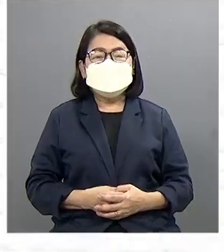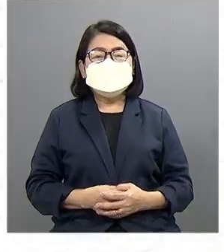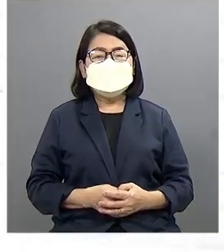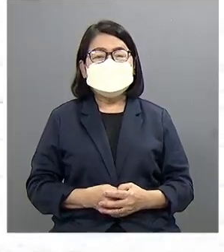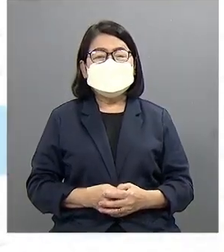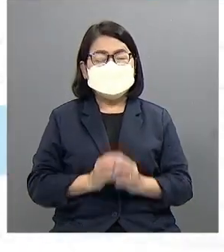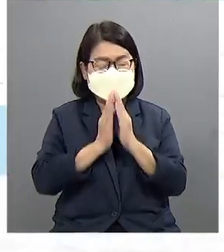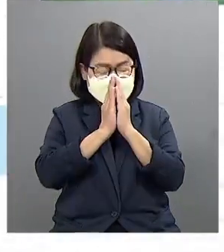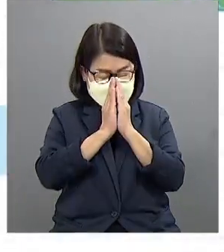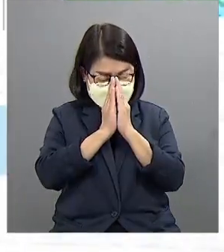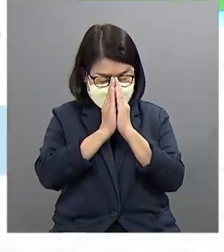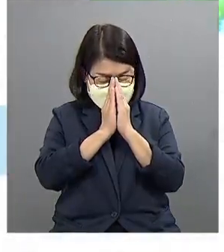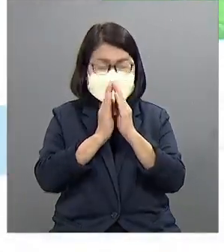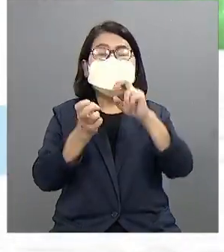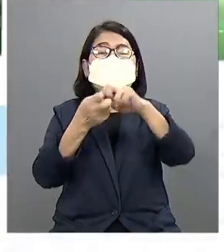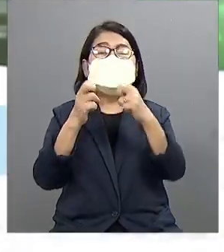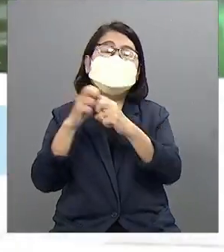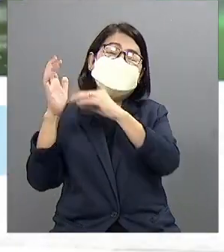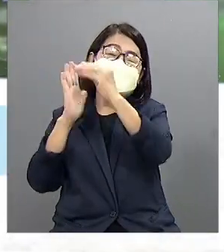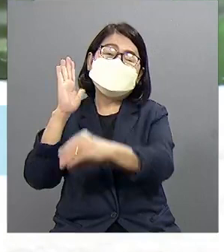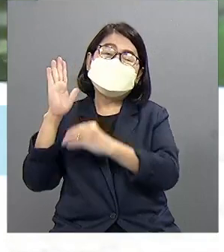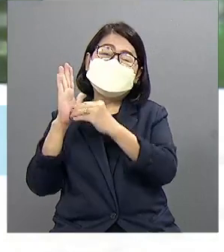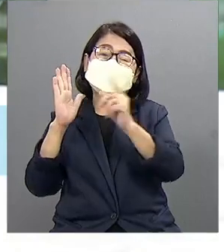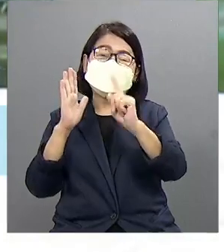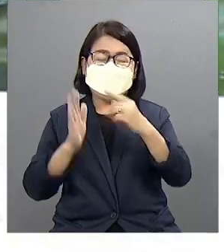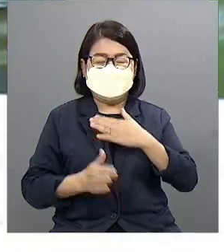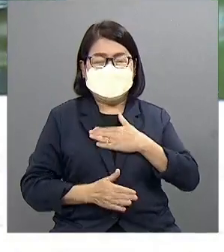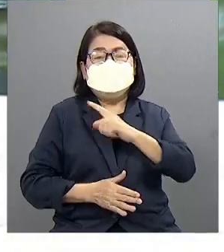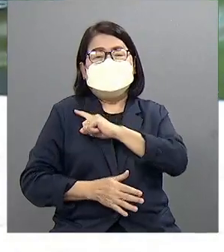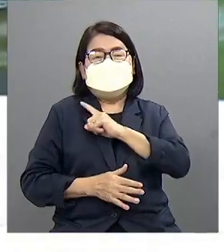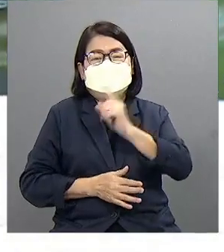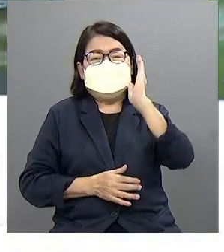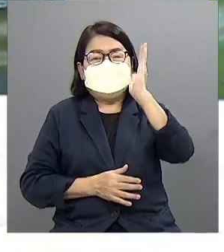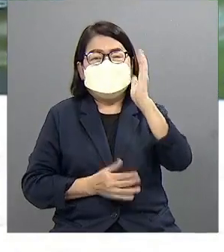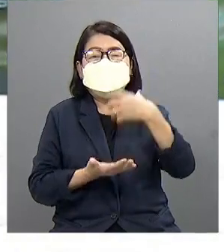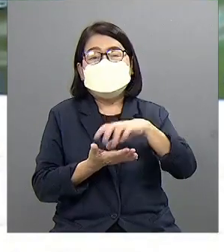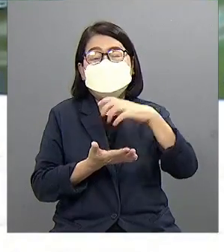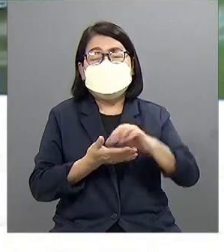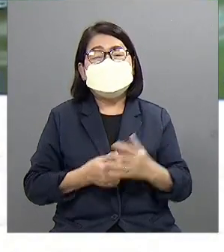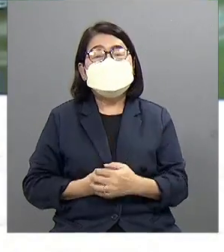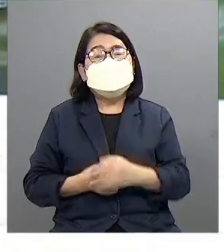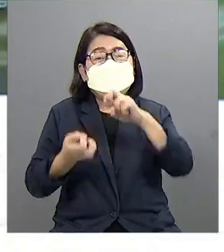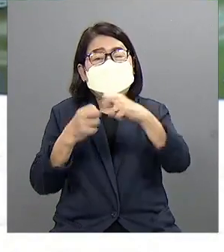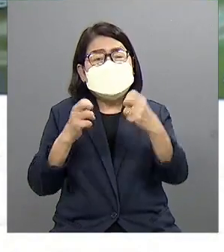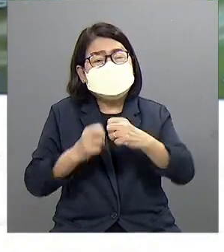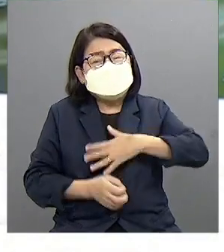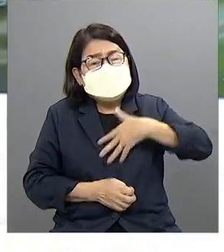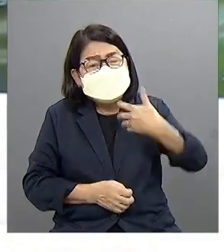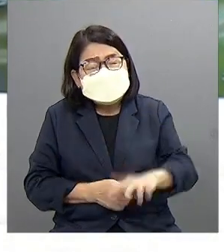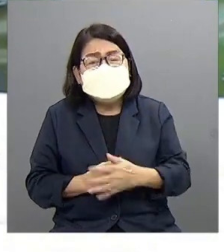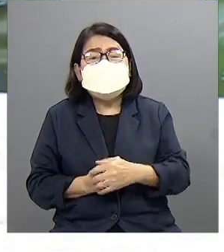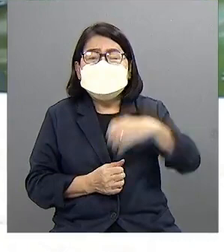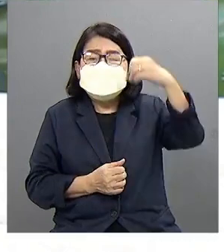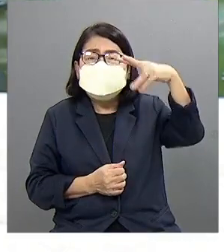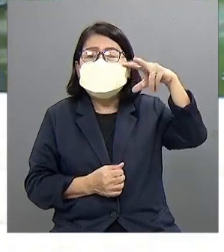สวัสดีค่ะร้องทุกข์ลงป้ายนี้มาแล้วนะคะอยู่กับยุ้ยปิยะฉัตรกรุณานนท์ค่ะใครมีปัญหาเด็ดเนื้อร้อนใจเรื่องใกล้ตัวสาธารณูปโภคไม่ได้รับ